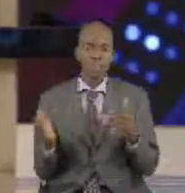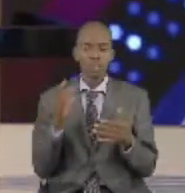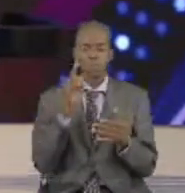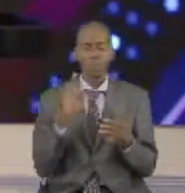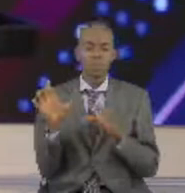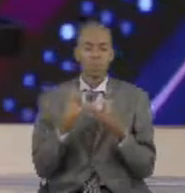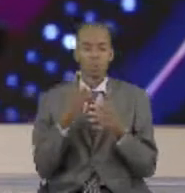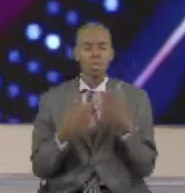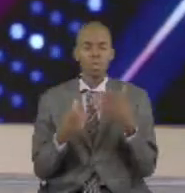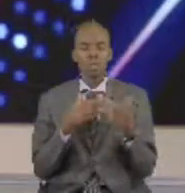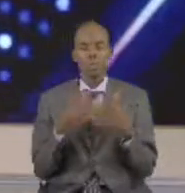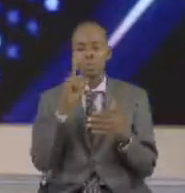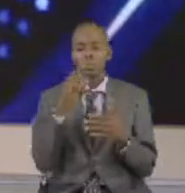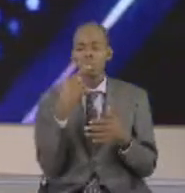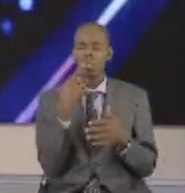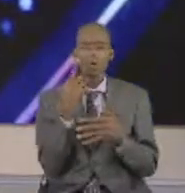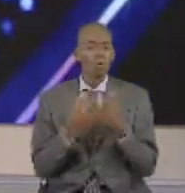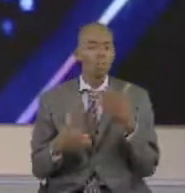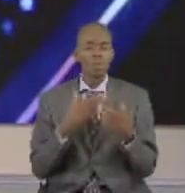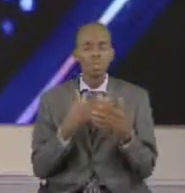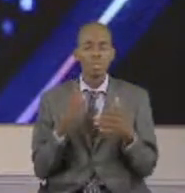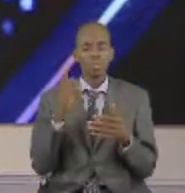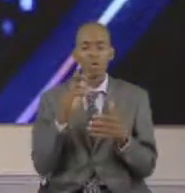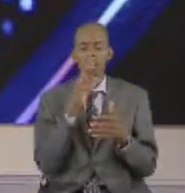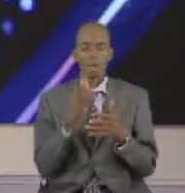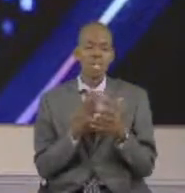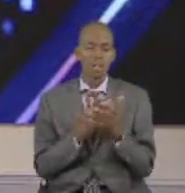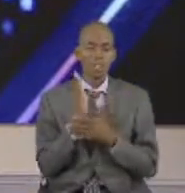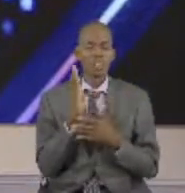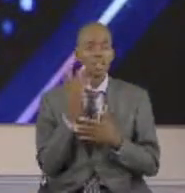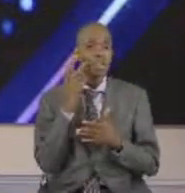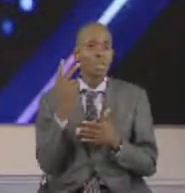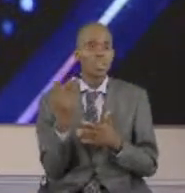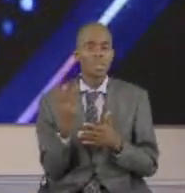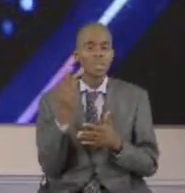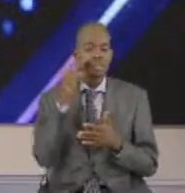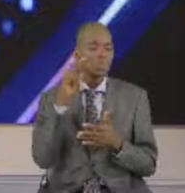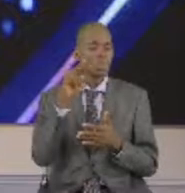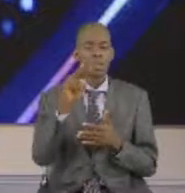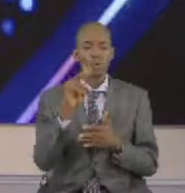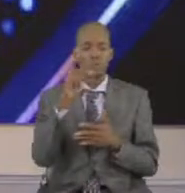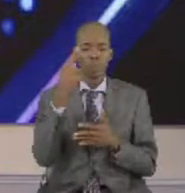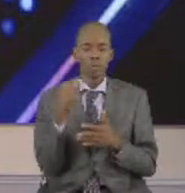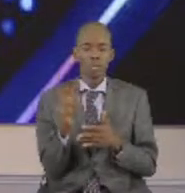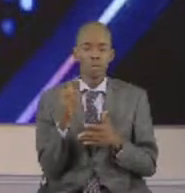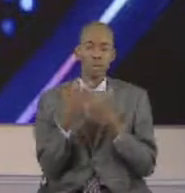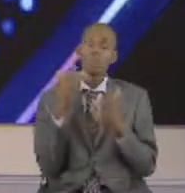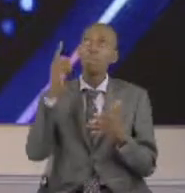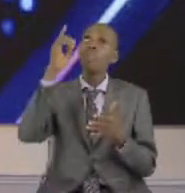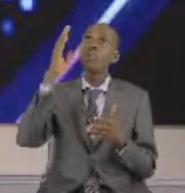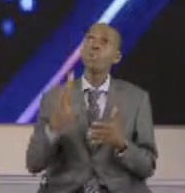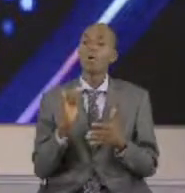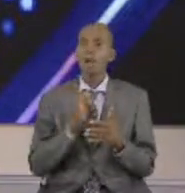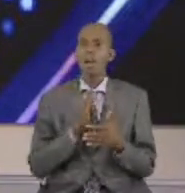enfin parce que je dis pas ce que j'écris voici devant dieu je le